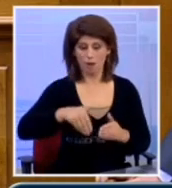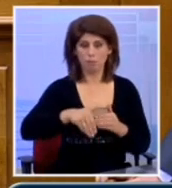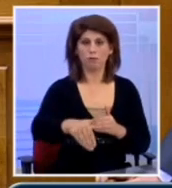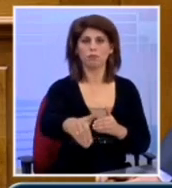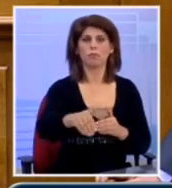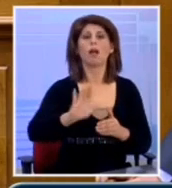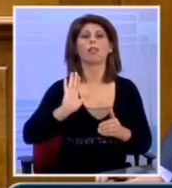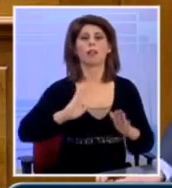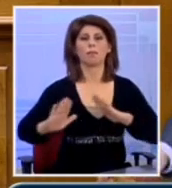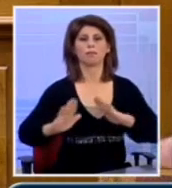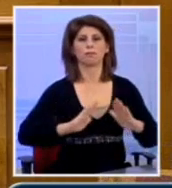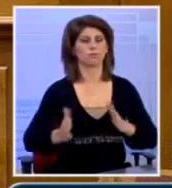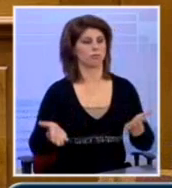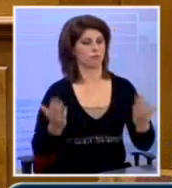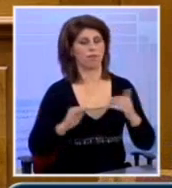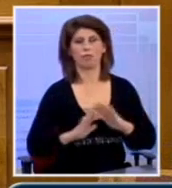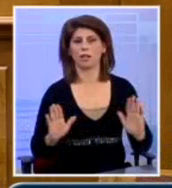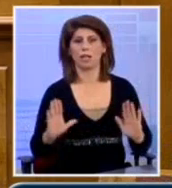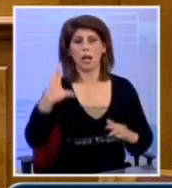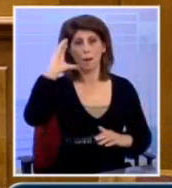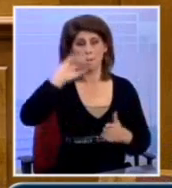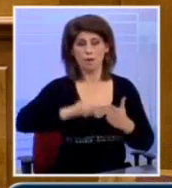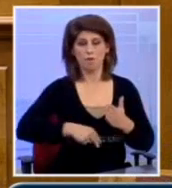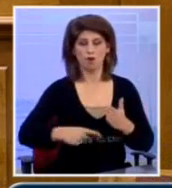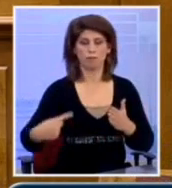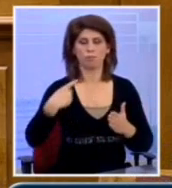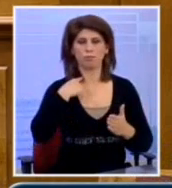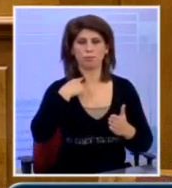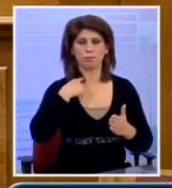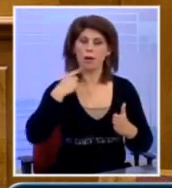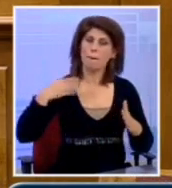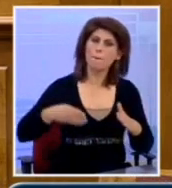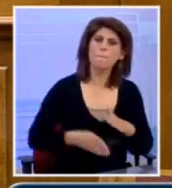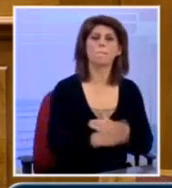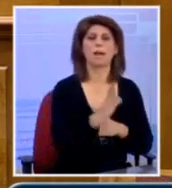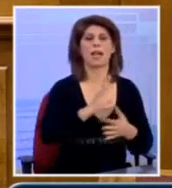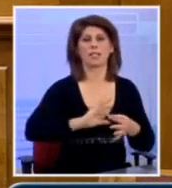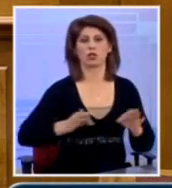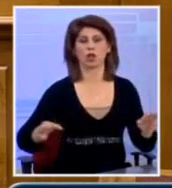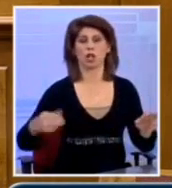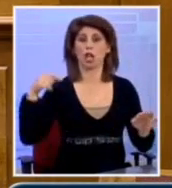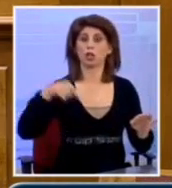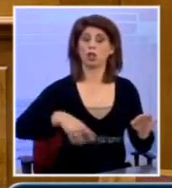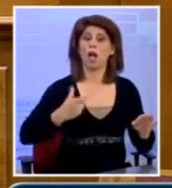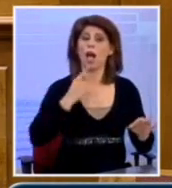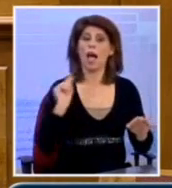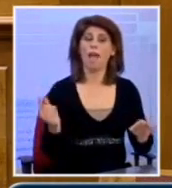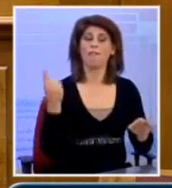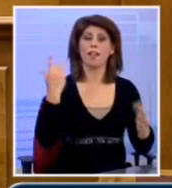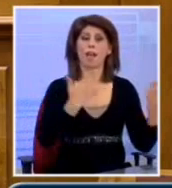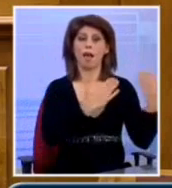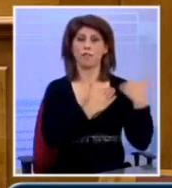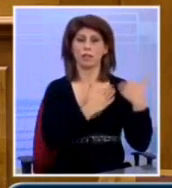έχουν ασυλία. Το μνημόνιο απέτυχε και πέρασε στην ιστορία. Τώρα έχουμε την ευκαιρία και την ευθύνη